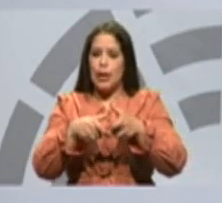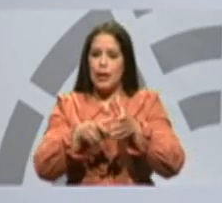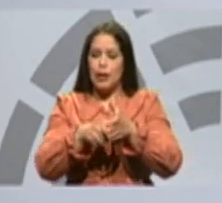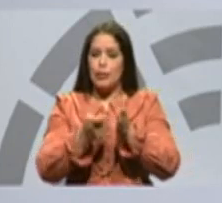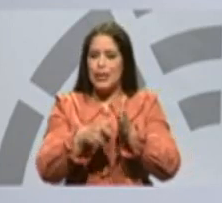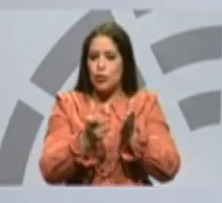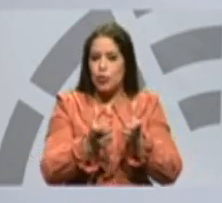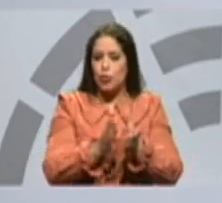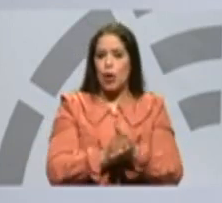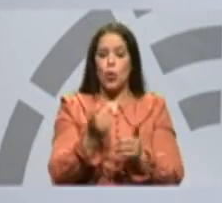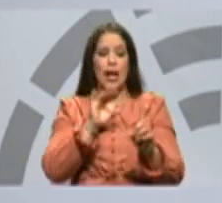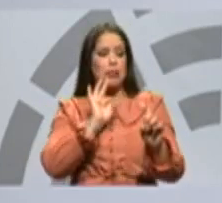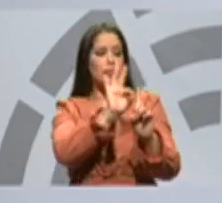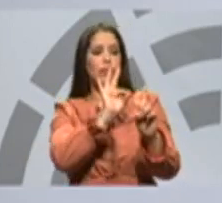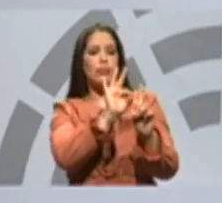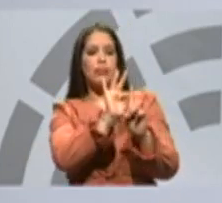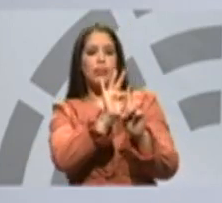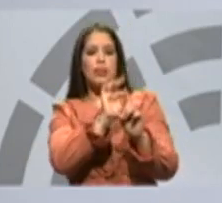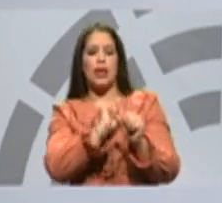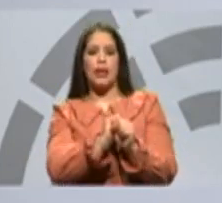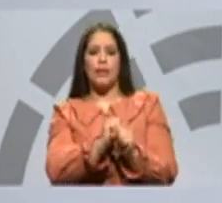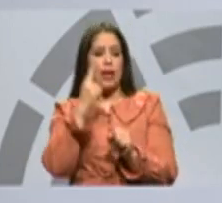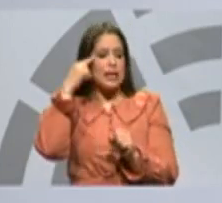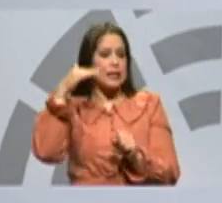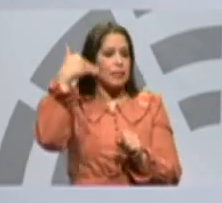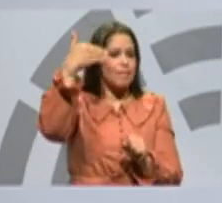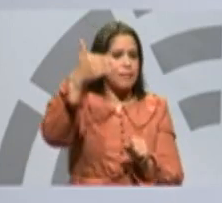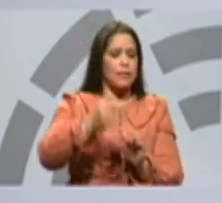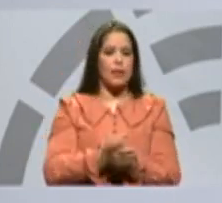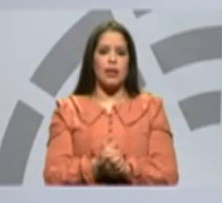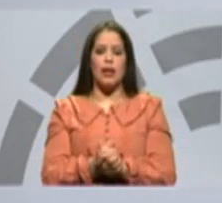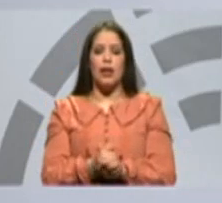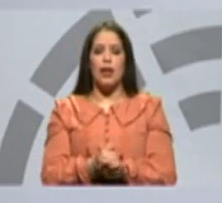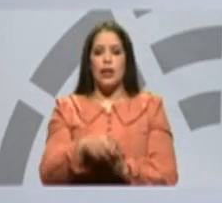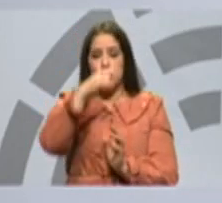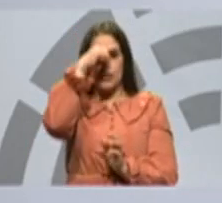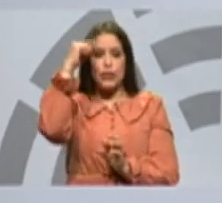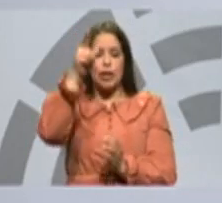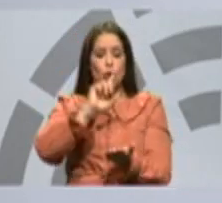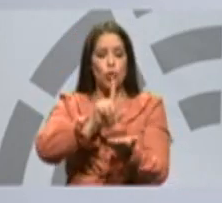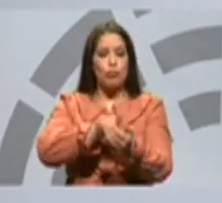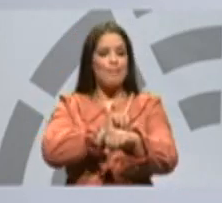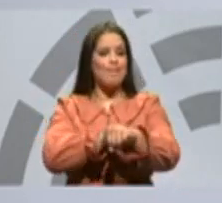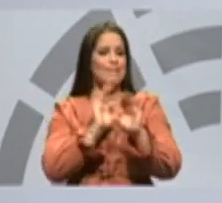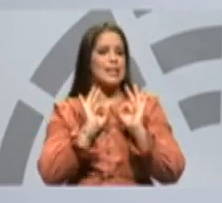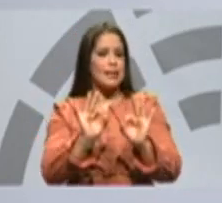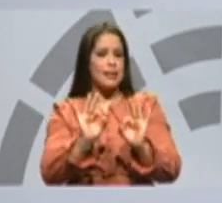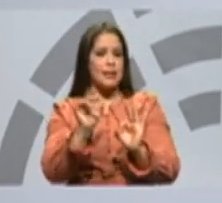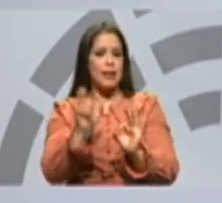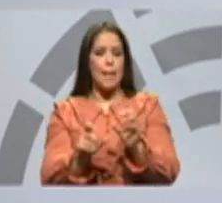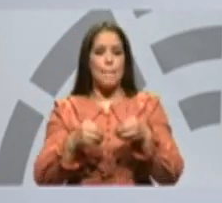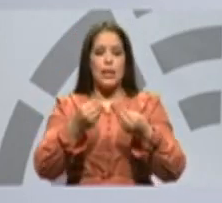والاهداف اللي رسمناها مع بعضنا همم ان شاء الله هيكونوا في الموعد همم نهضر بالمجال